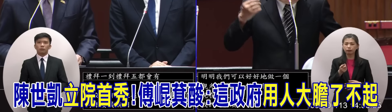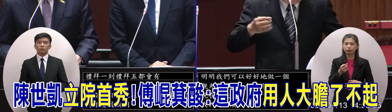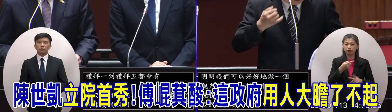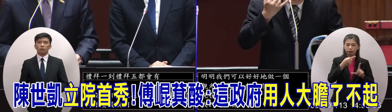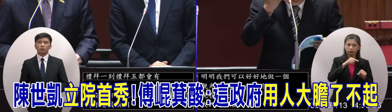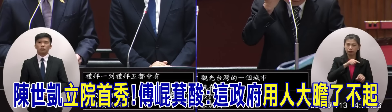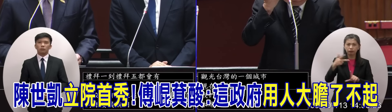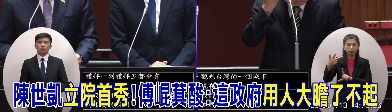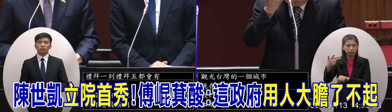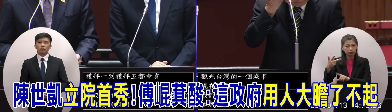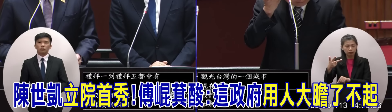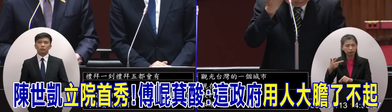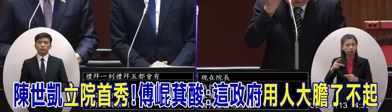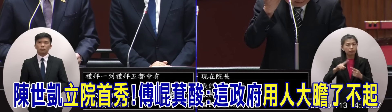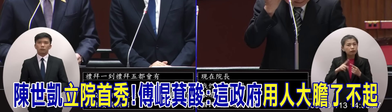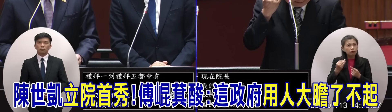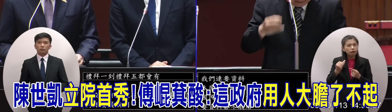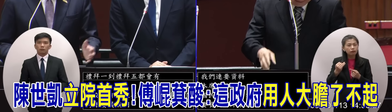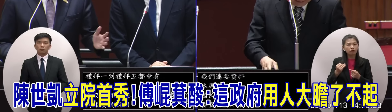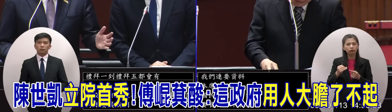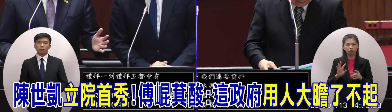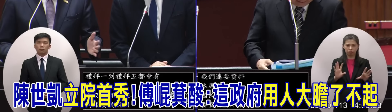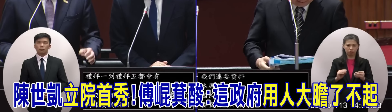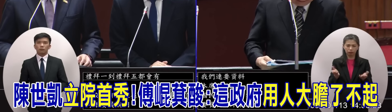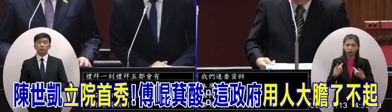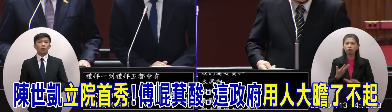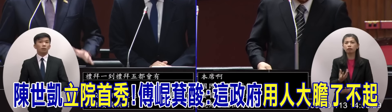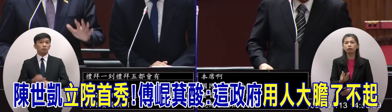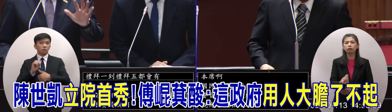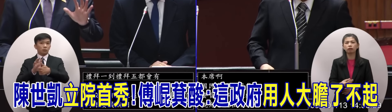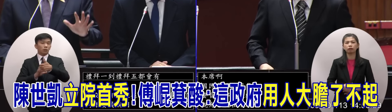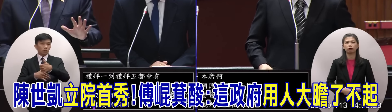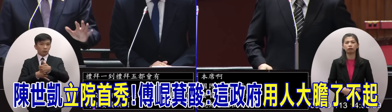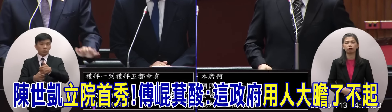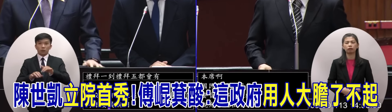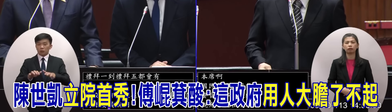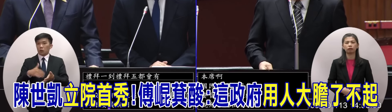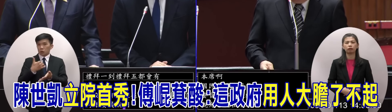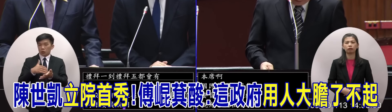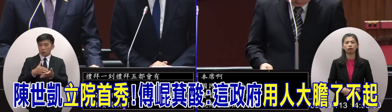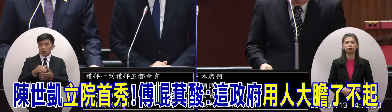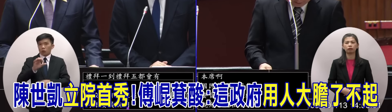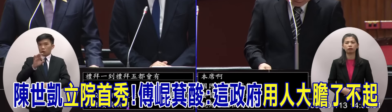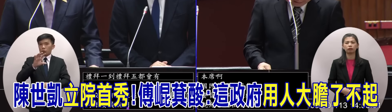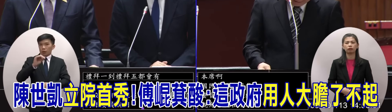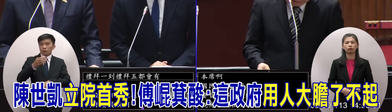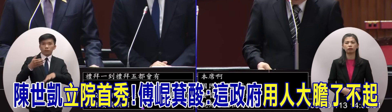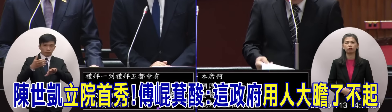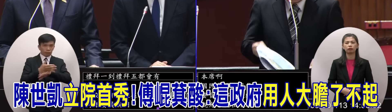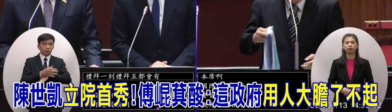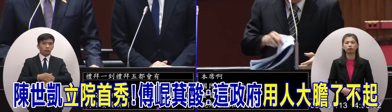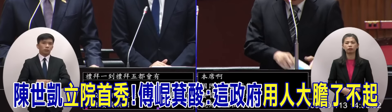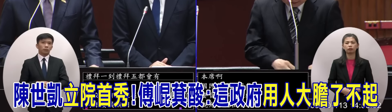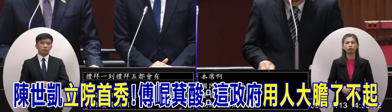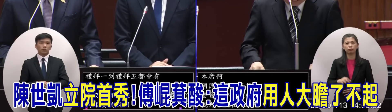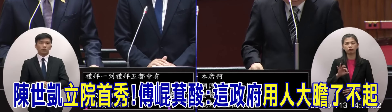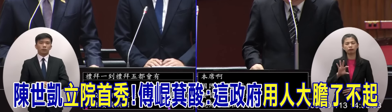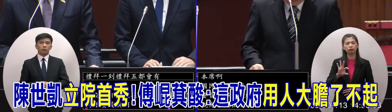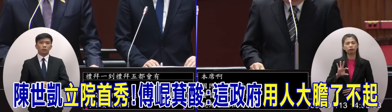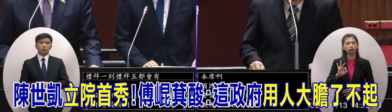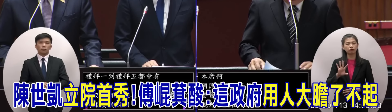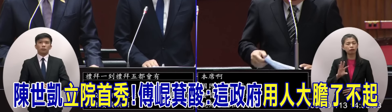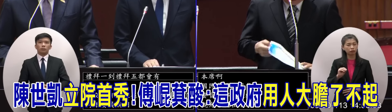月他们要不到资料不给。 500，报告委员，目前已经超过500万， 超过500万， 超过500万， 超过500万，很